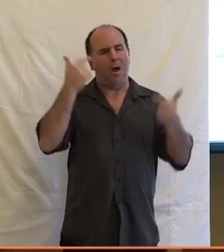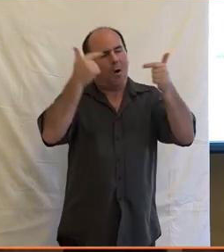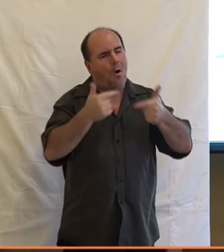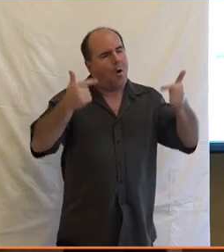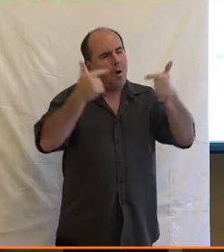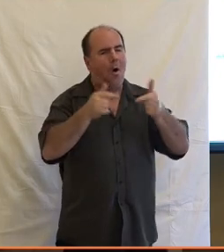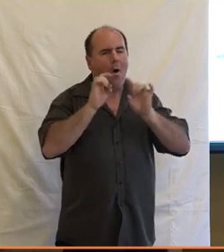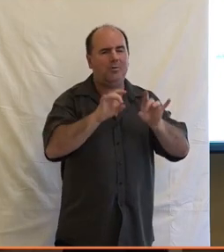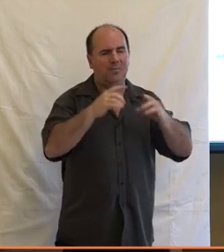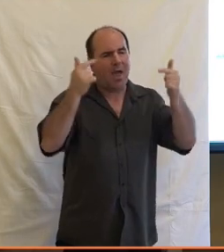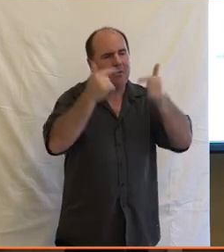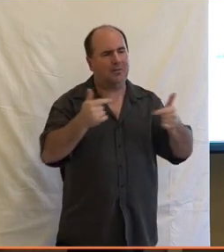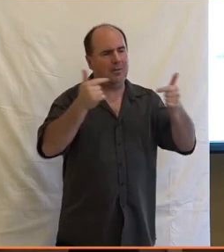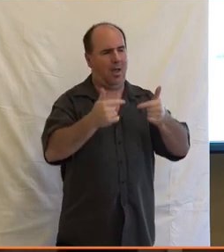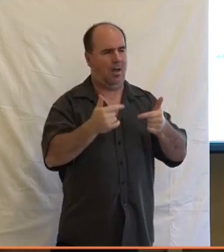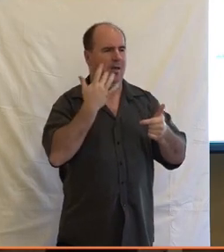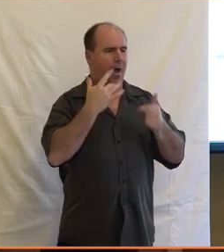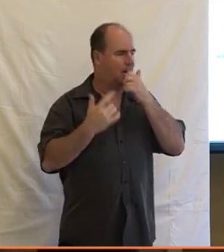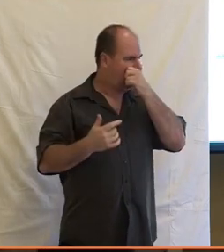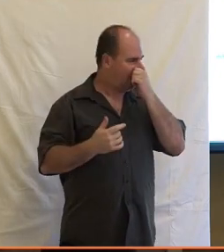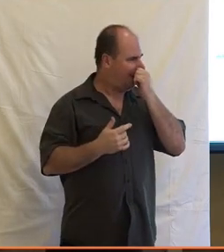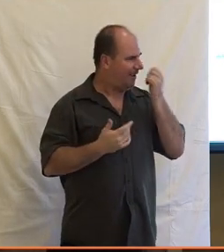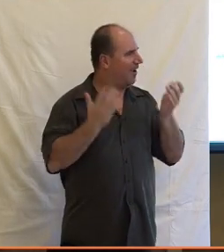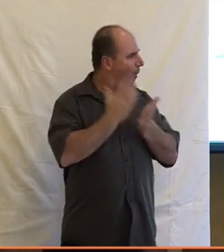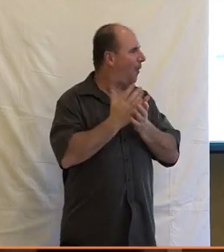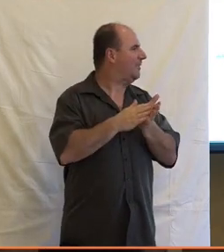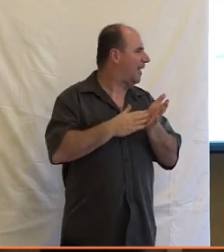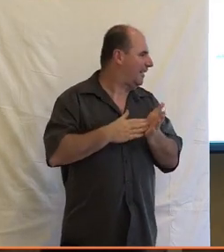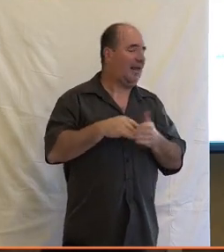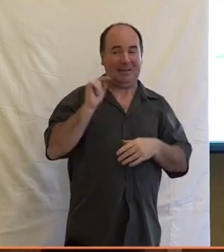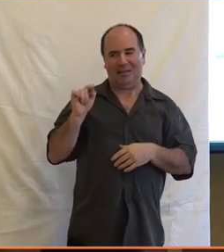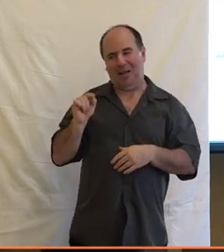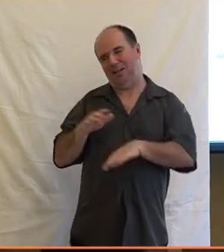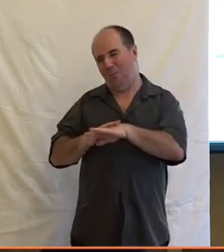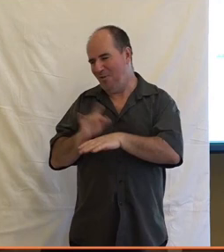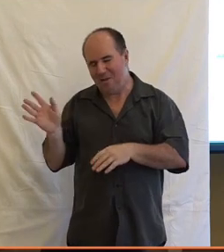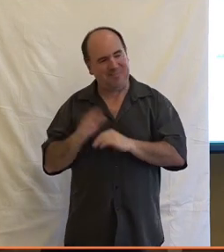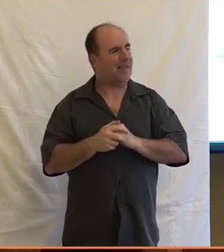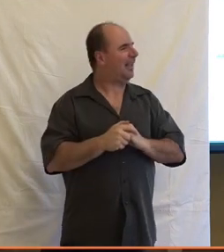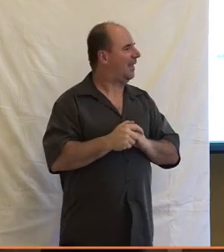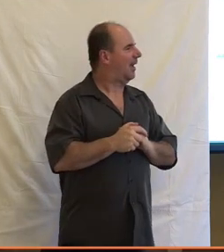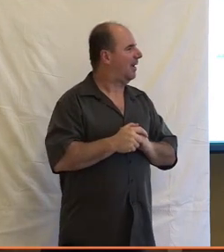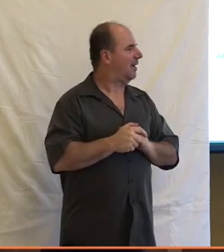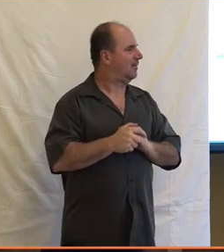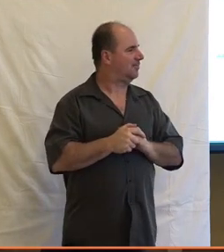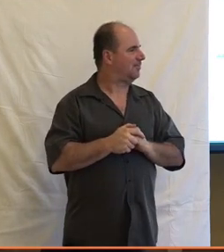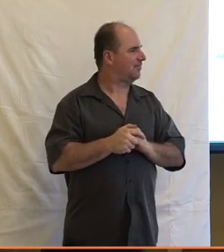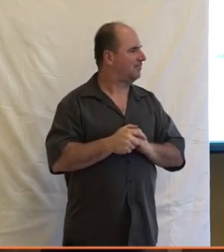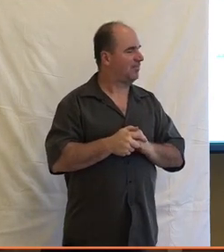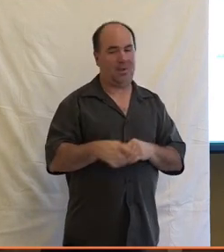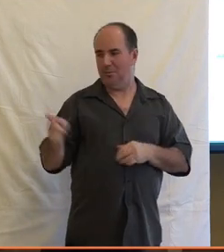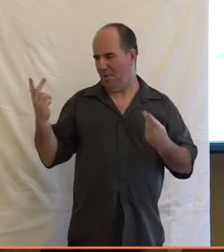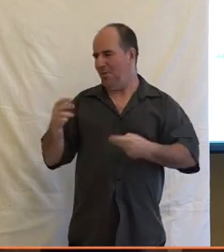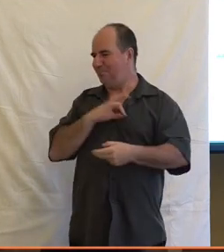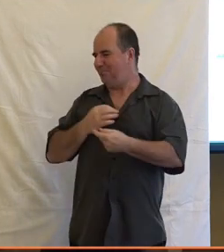já jsem začala teď už tykat, tak už si teď budeme veřejně tykat. A ty jsi vlastně jenom